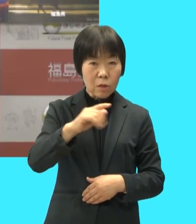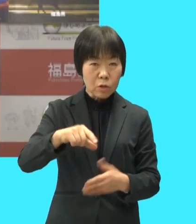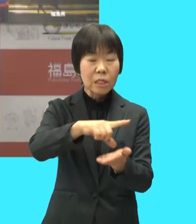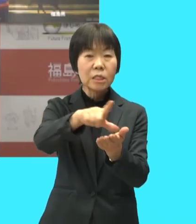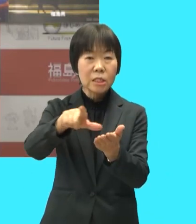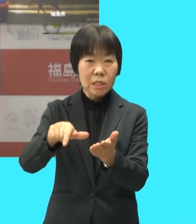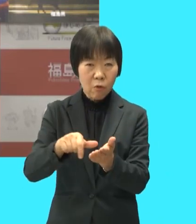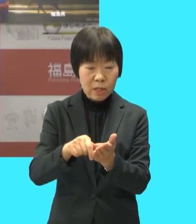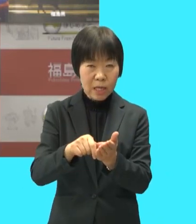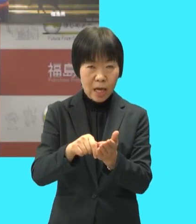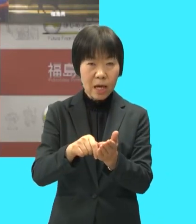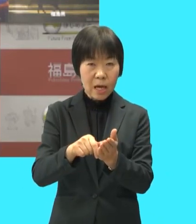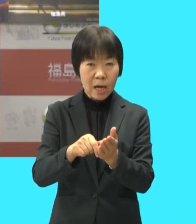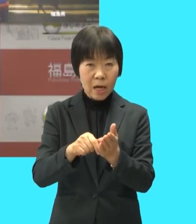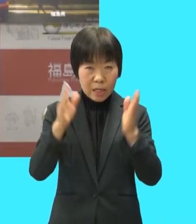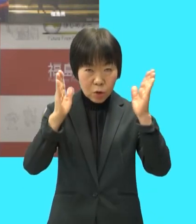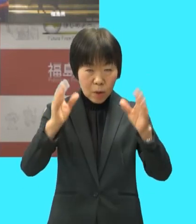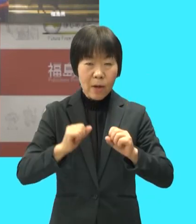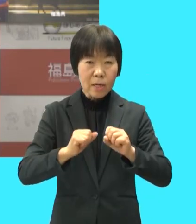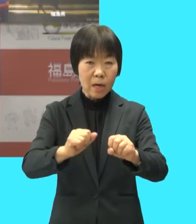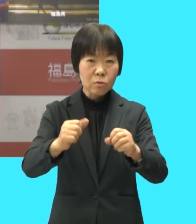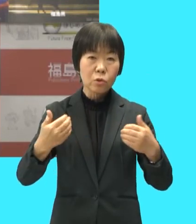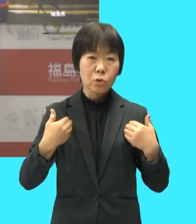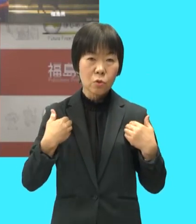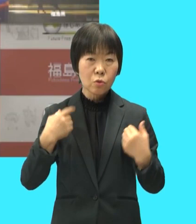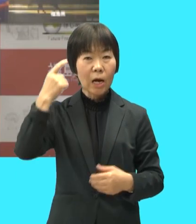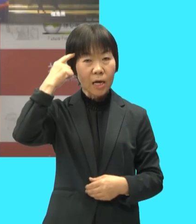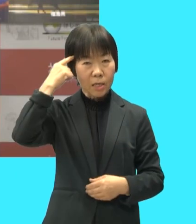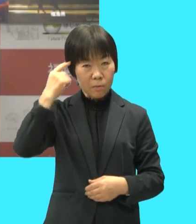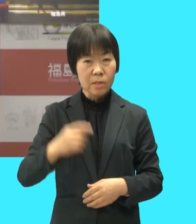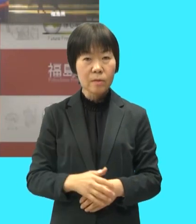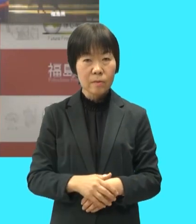より力を入れていく必要があると考えております。